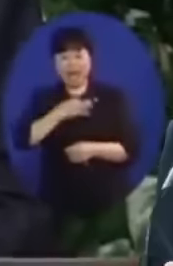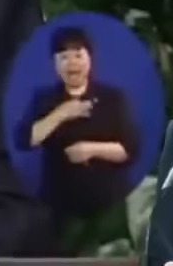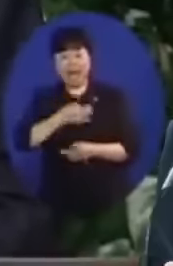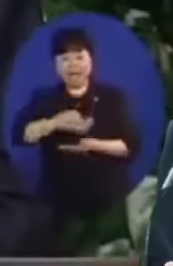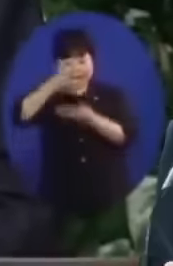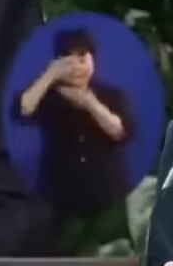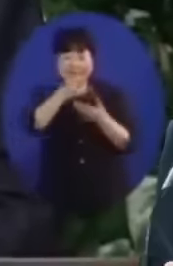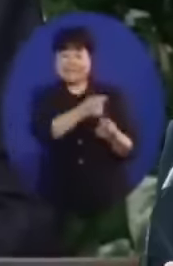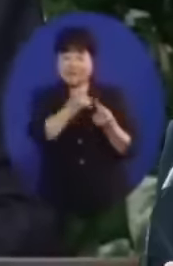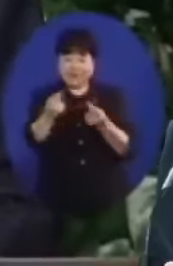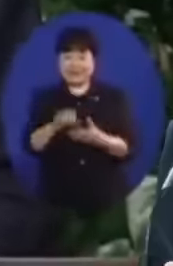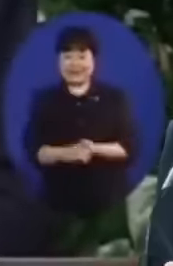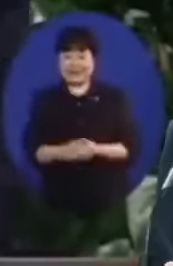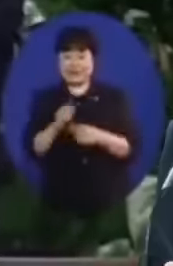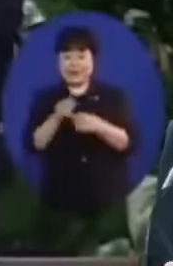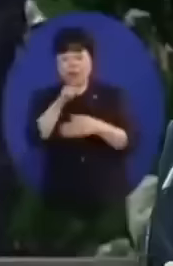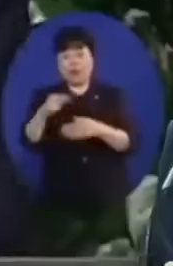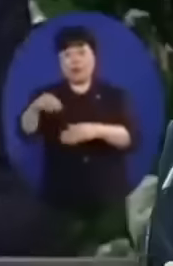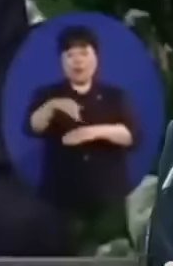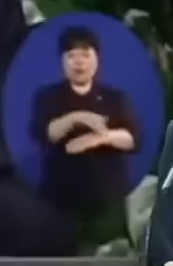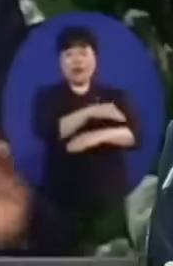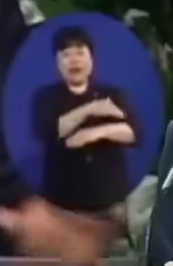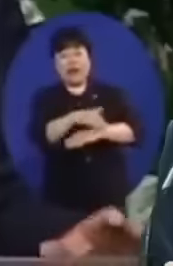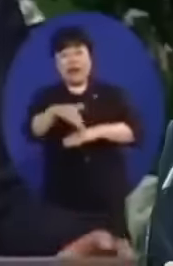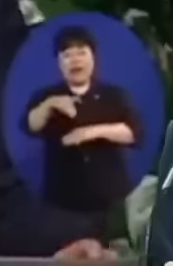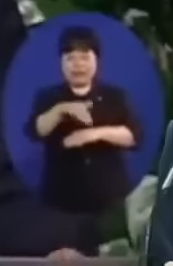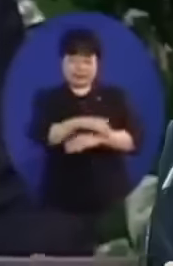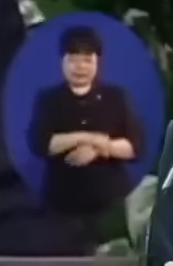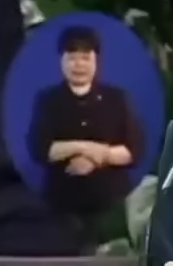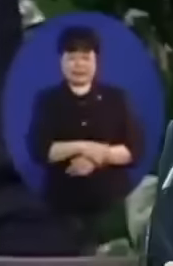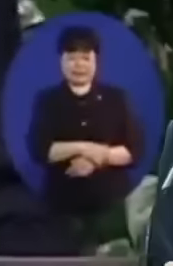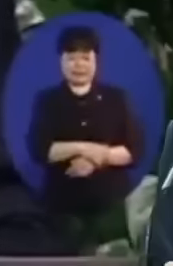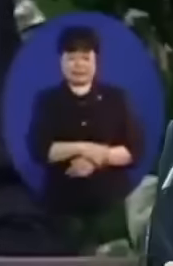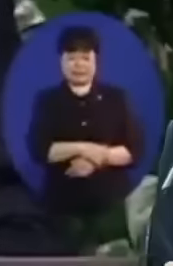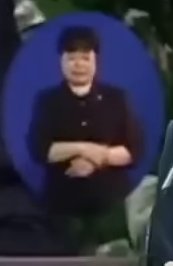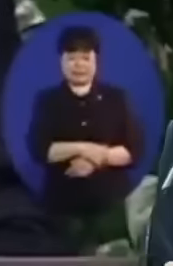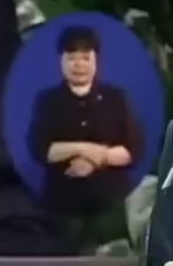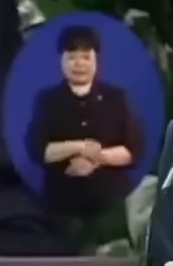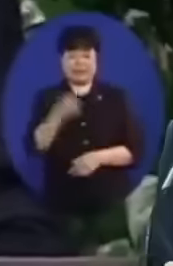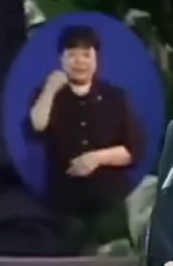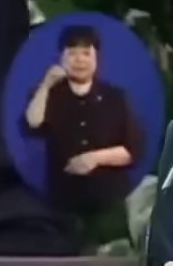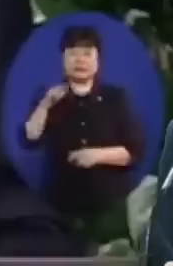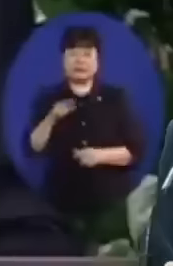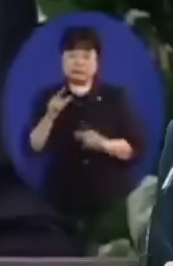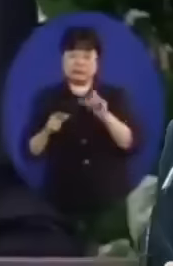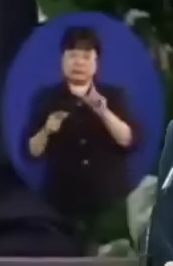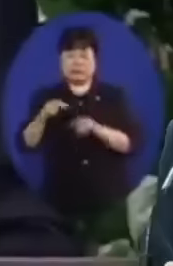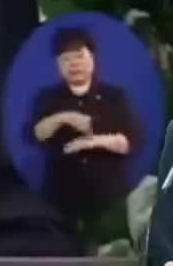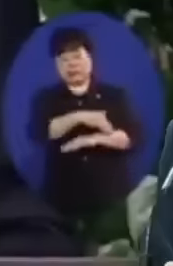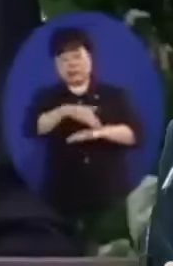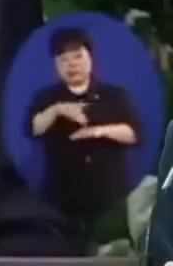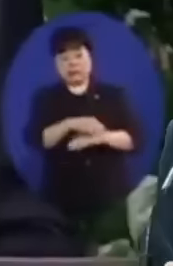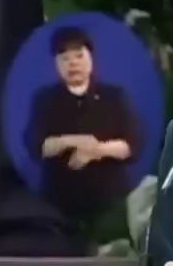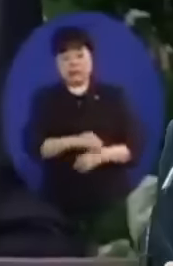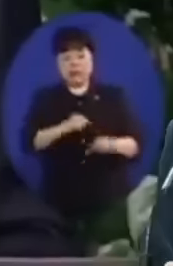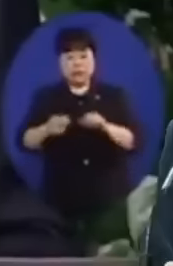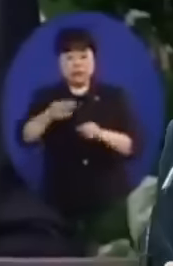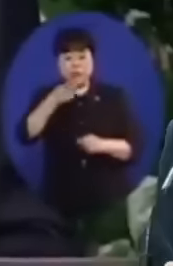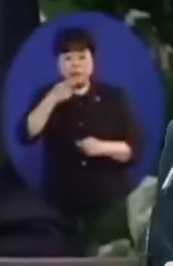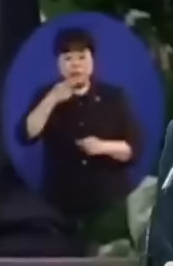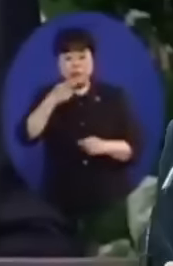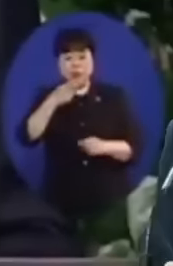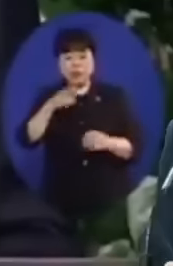가치인 것입니다. 교회 그냥 왔다 갔다 의식과 형식만 취하고 행위는 안